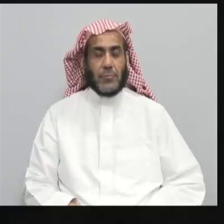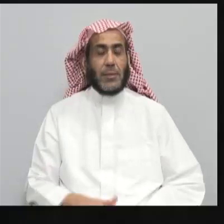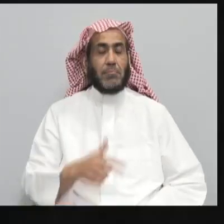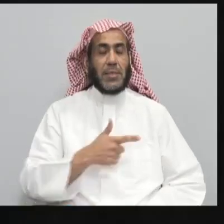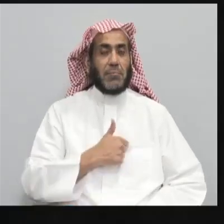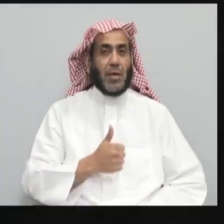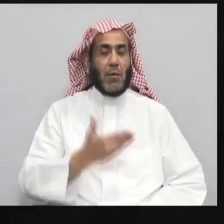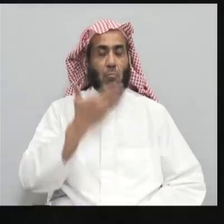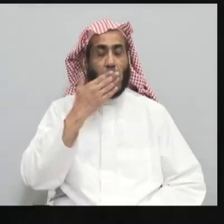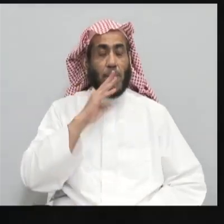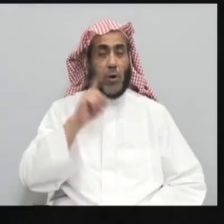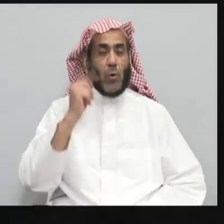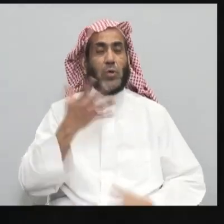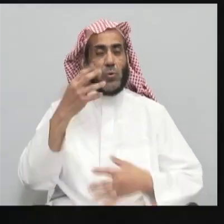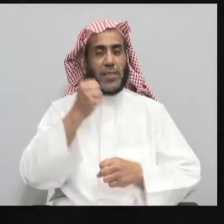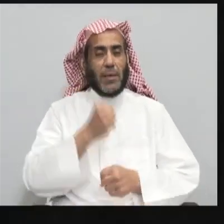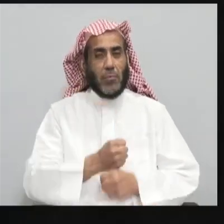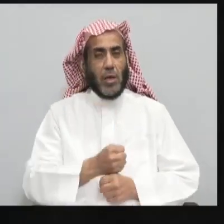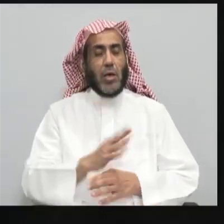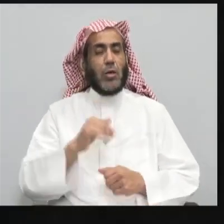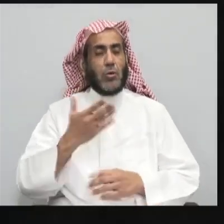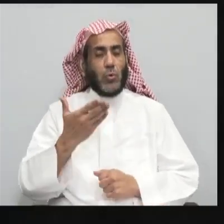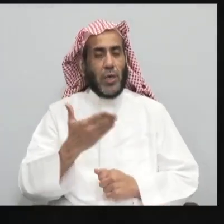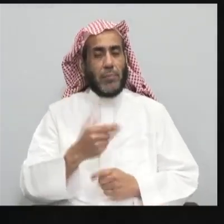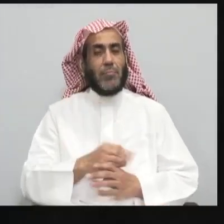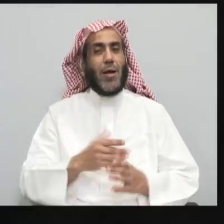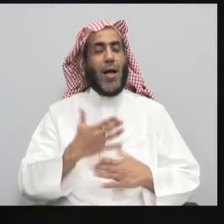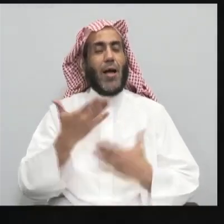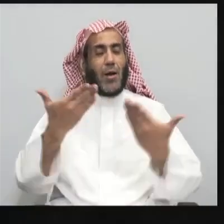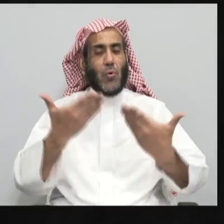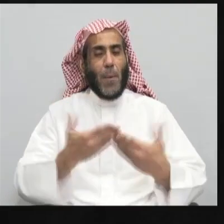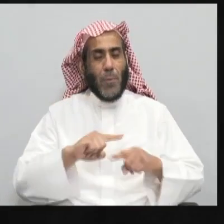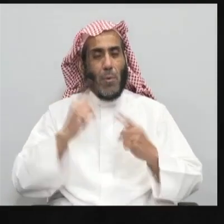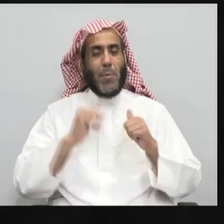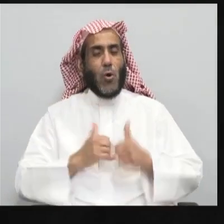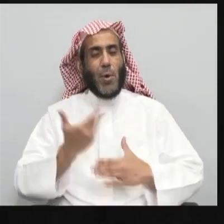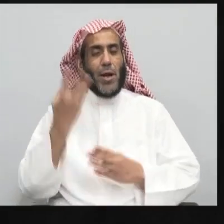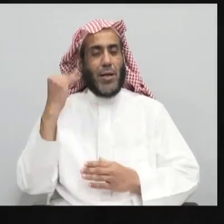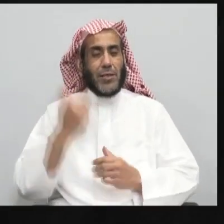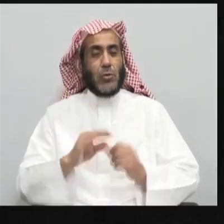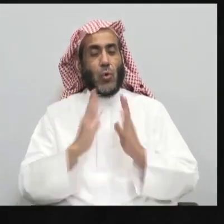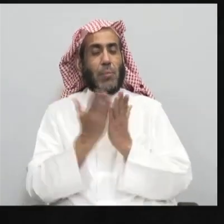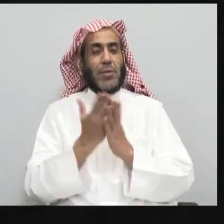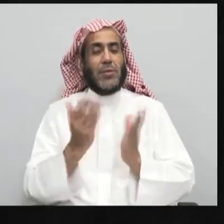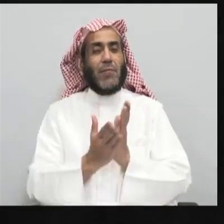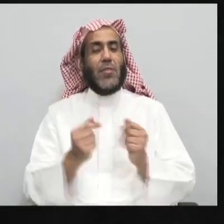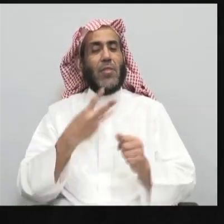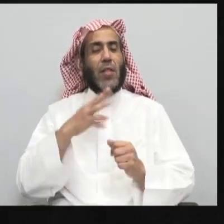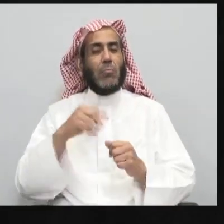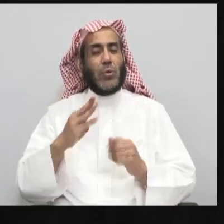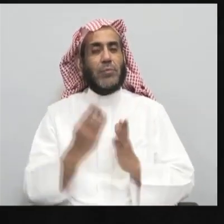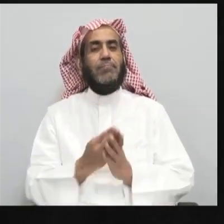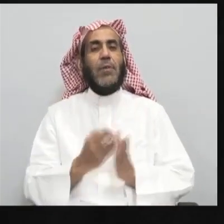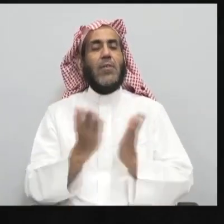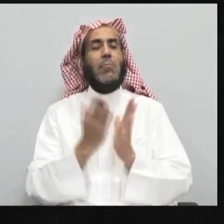بسم الله الحمد لله والصلاه والسلام على رسول الله اهلا وسهلا بكم ابنائي وبناتي طلاب وطالبات الصف الثالث متوسط